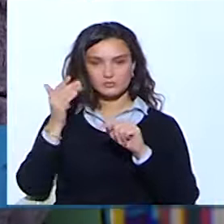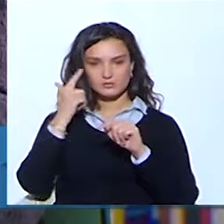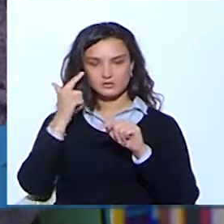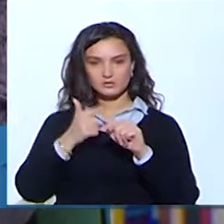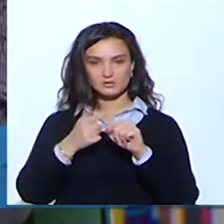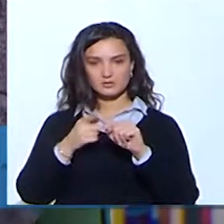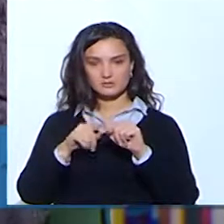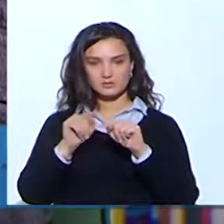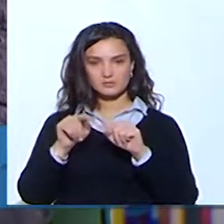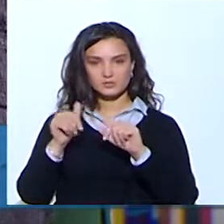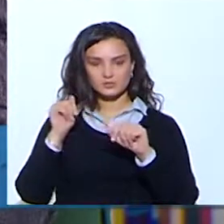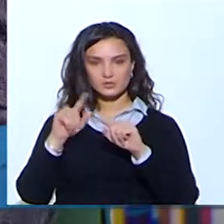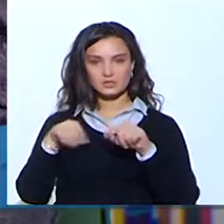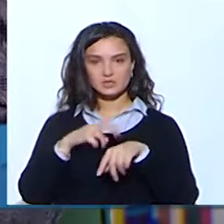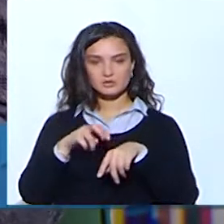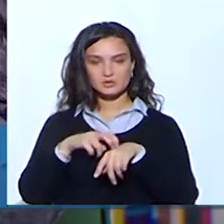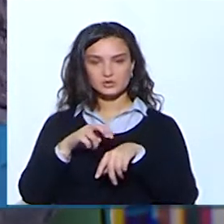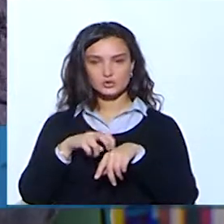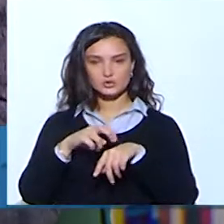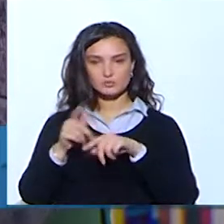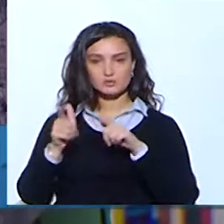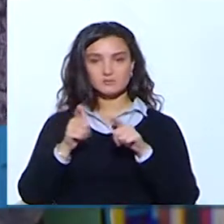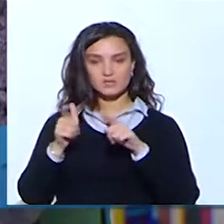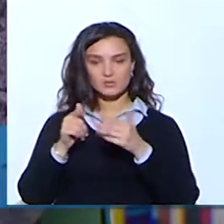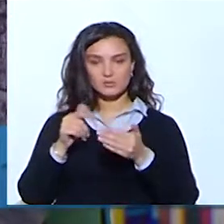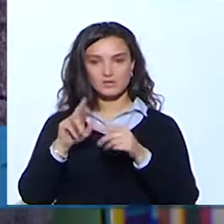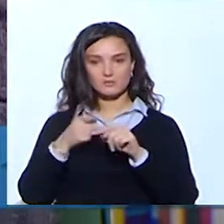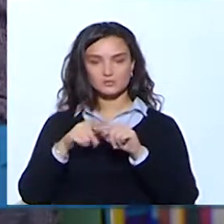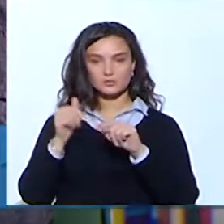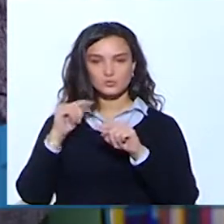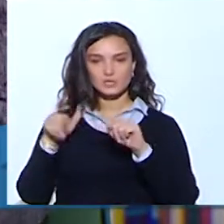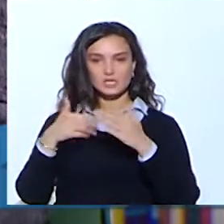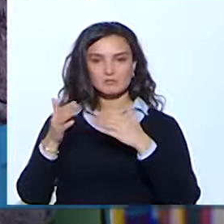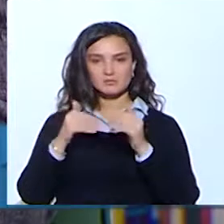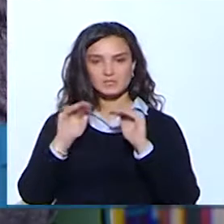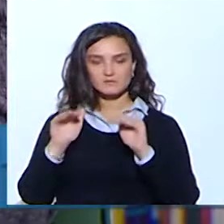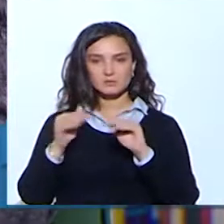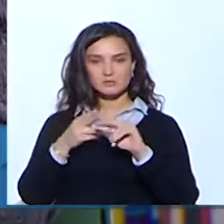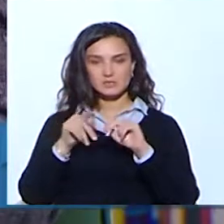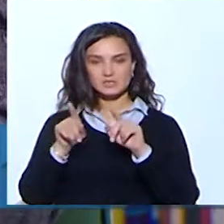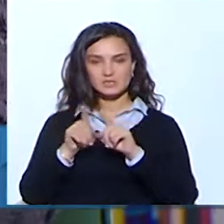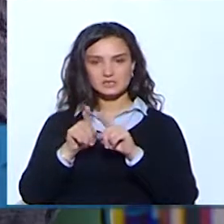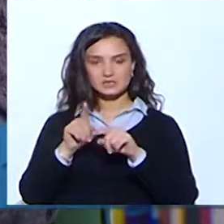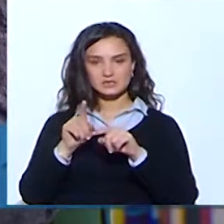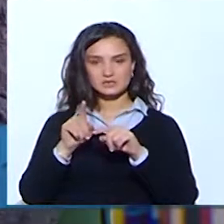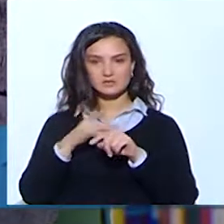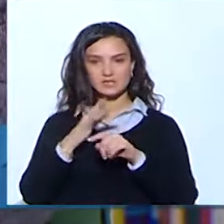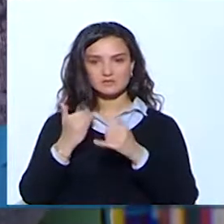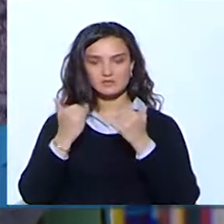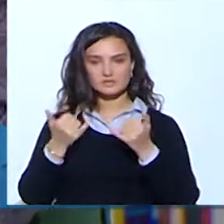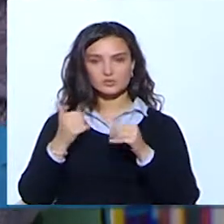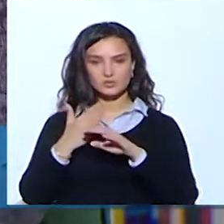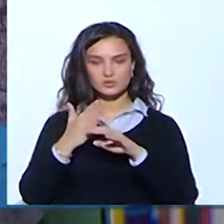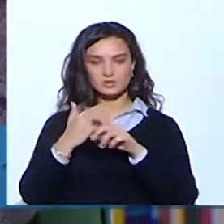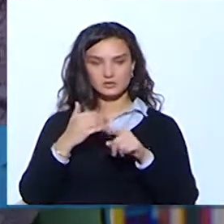განათლება, ამის უკან დგას სამედიცინო სისტემის მზაობა, ამის უკან დგას ხელმისაწვდომობა ისეთი სერვისის, როგორიც არის